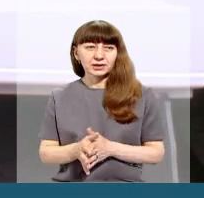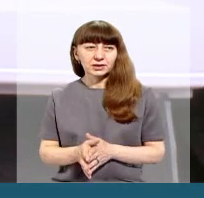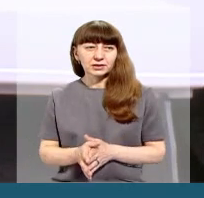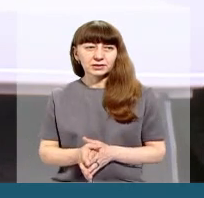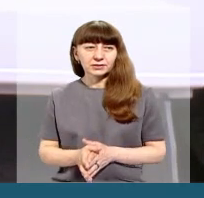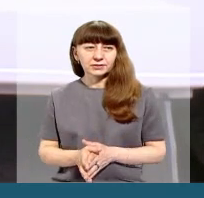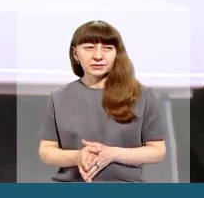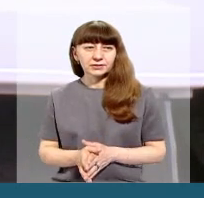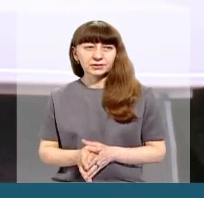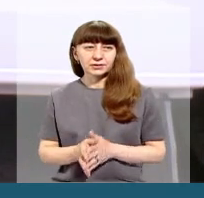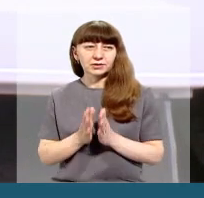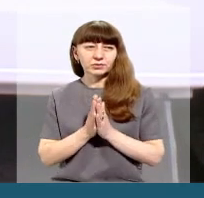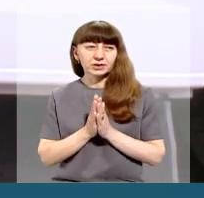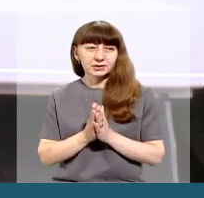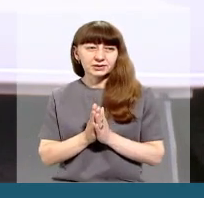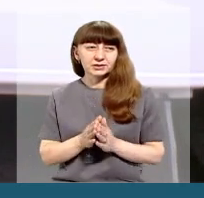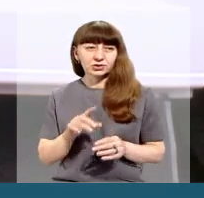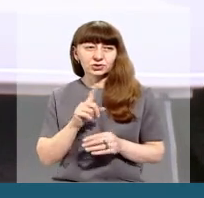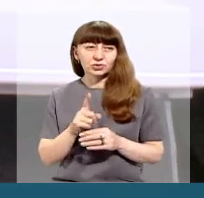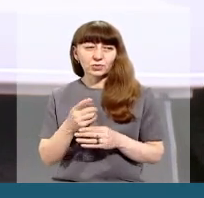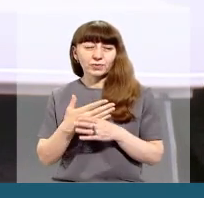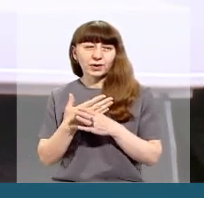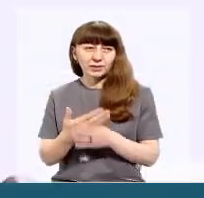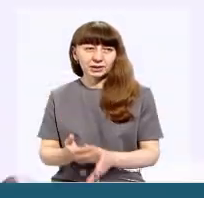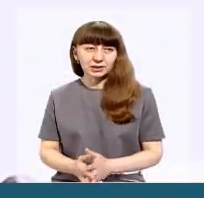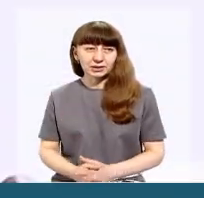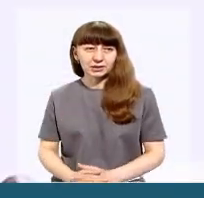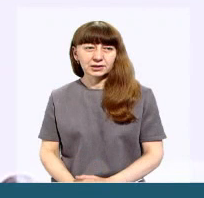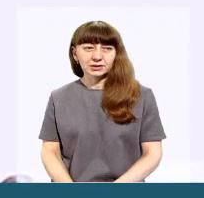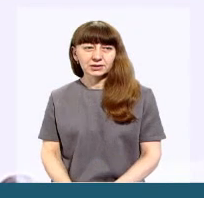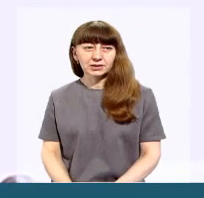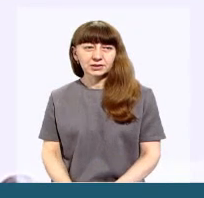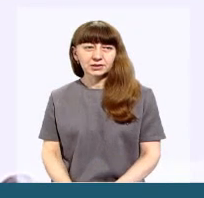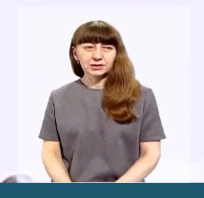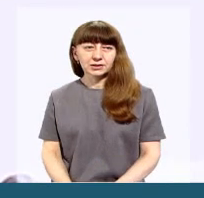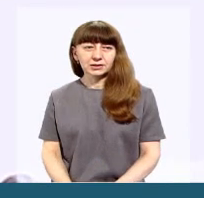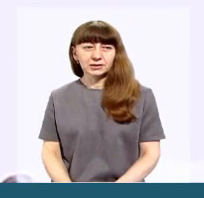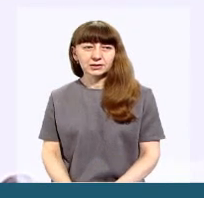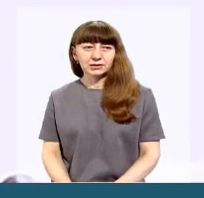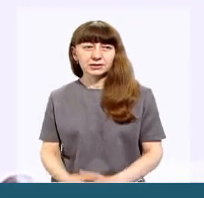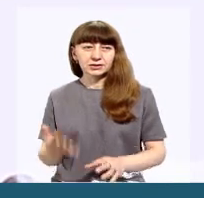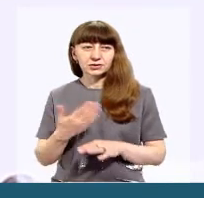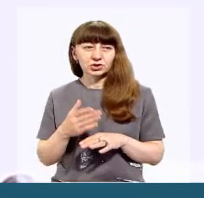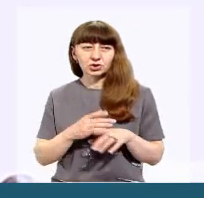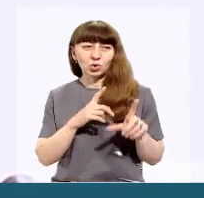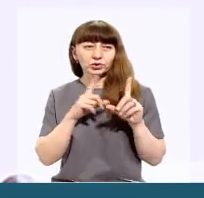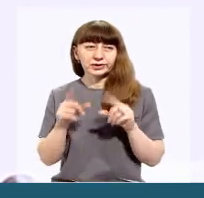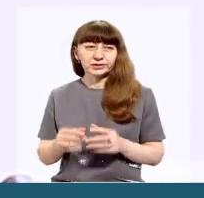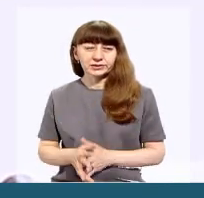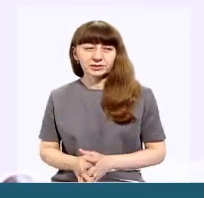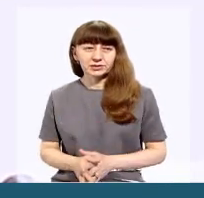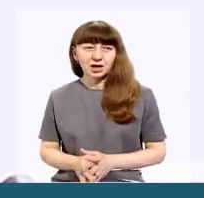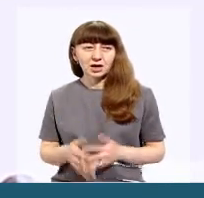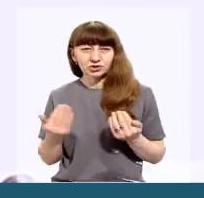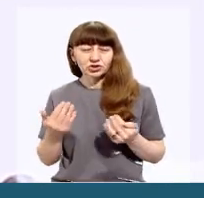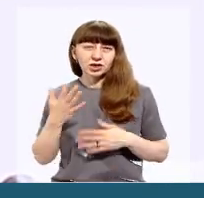как говорится, просила у людей, чтобы наше начальство, чтобы нам, дайте нам какую-нибудь машину, чтобы нам тяжело ездить. Ну вот мы